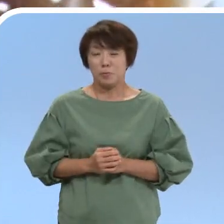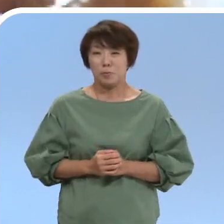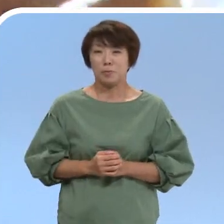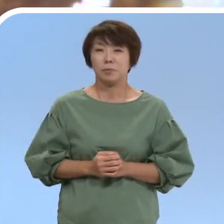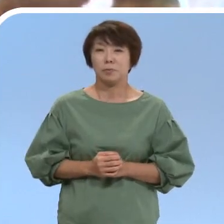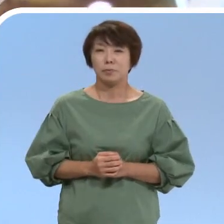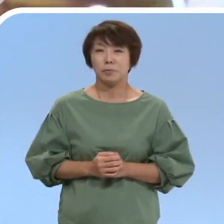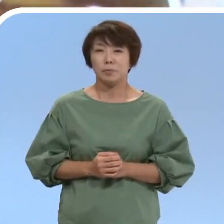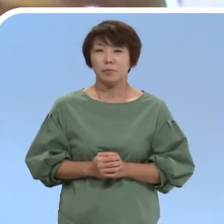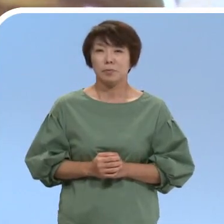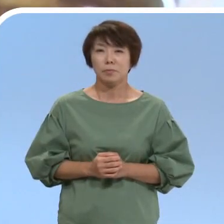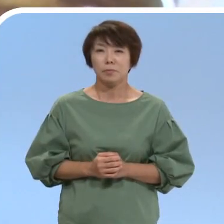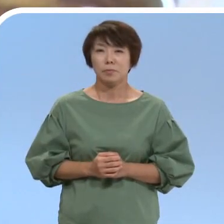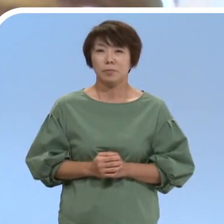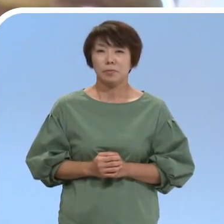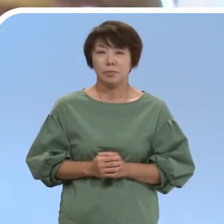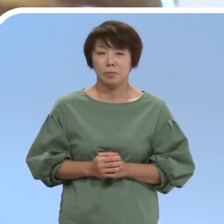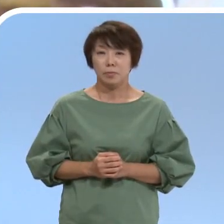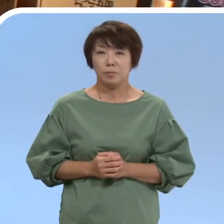ています。